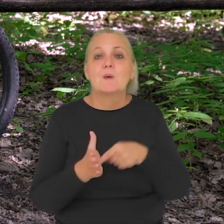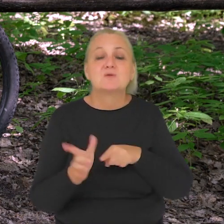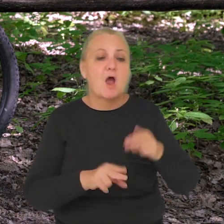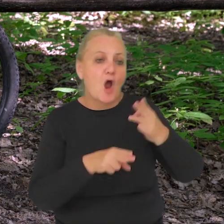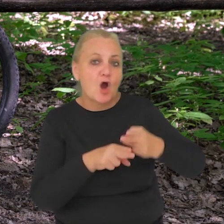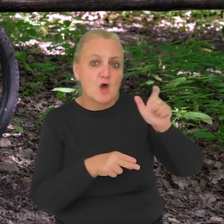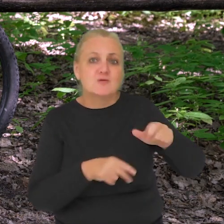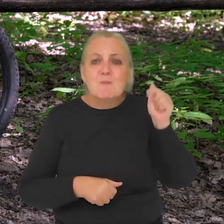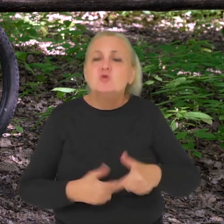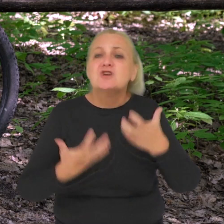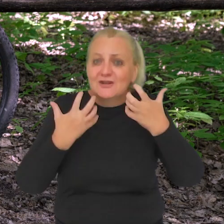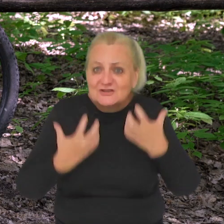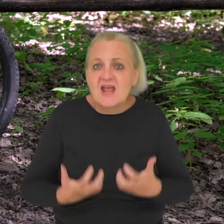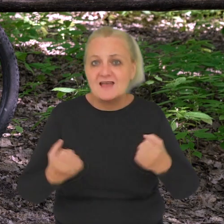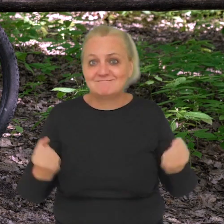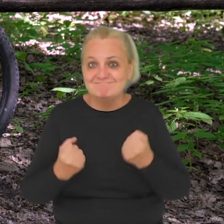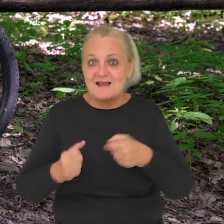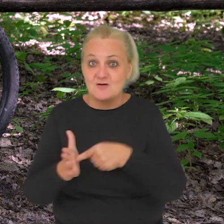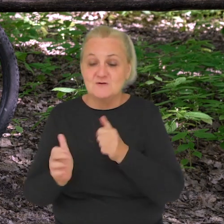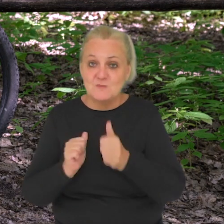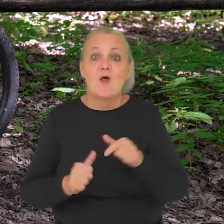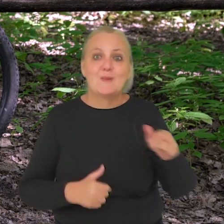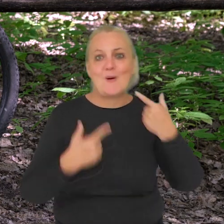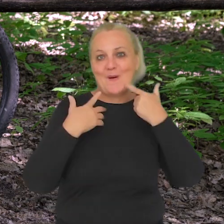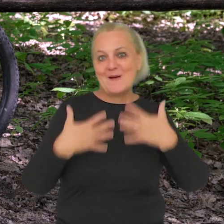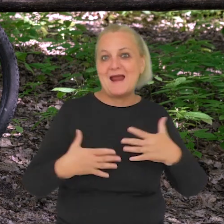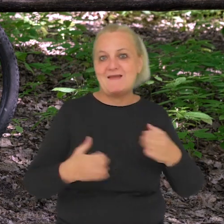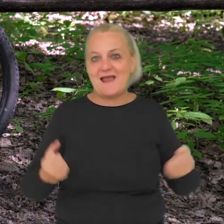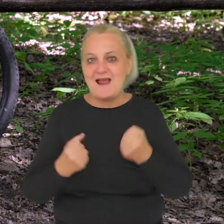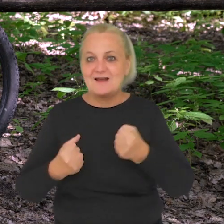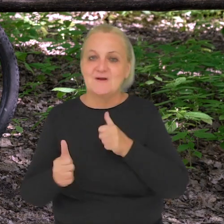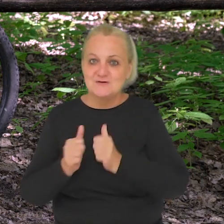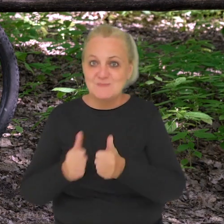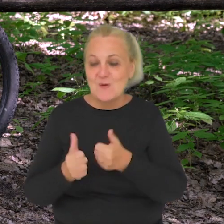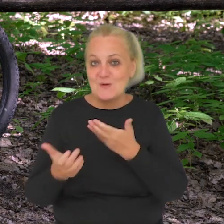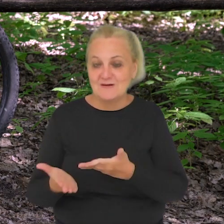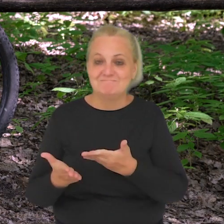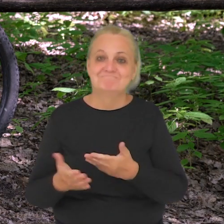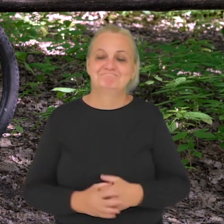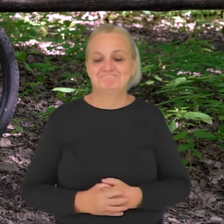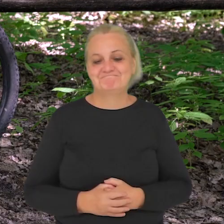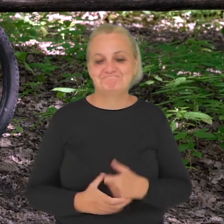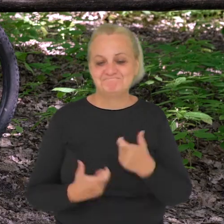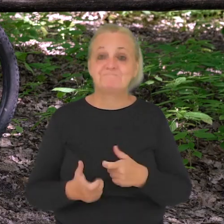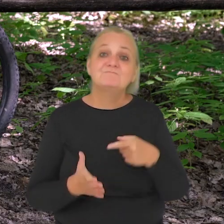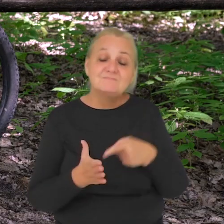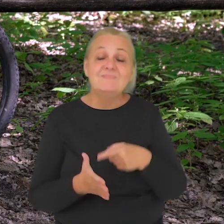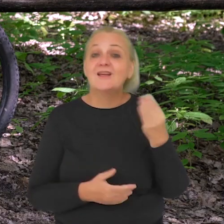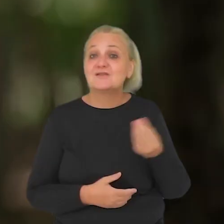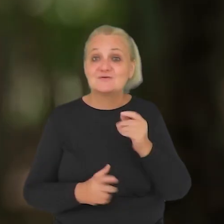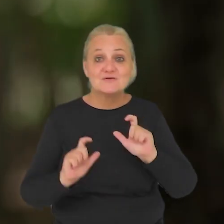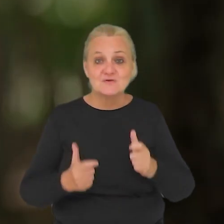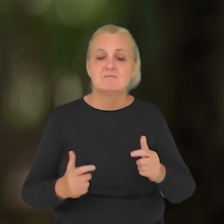realizacji, czyli pacjent musi chcieć ten sport uprawiać, wtedy on będzie z wielką radością do tej aktywności sportowej